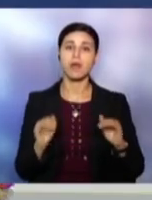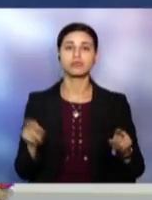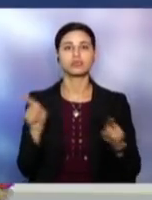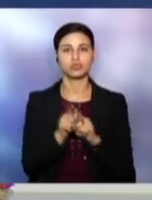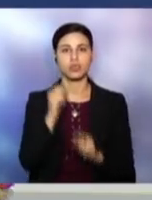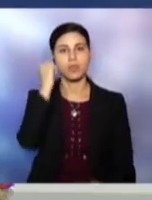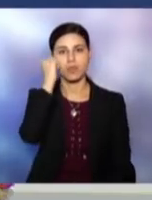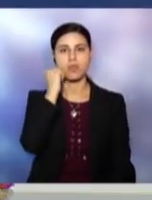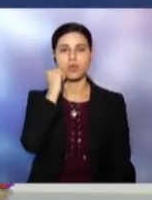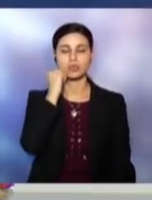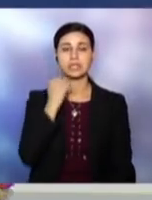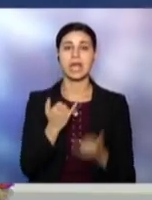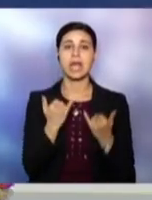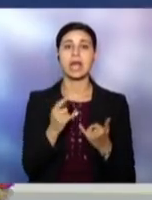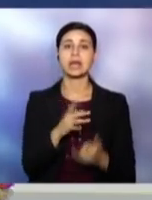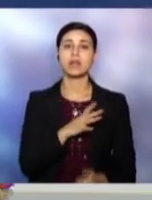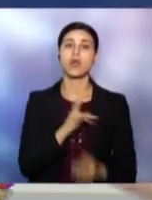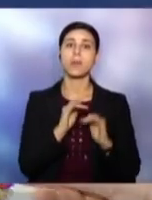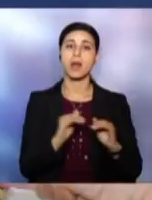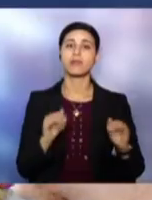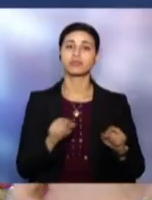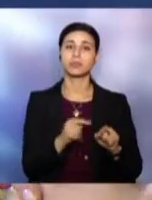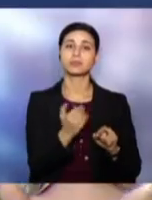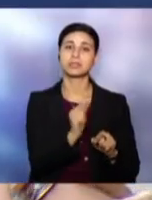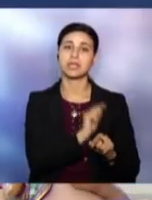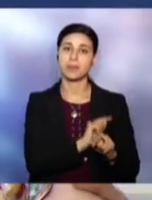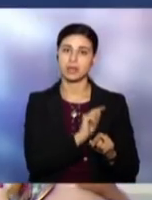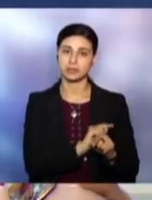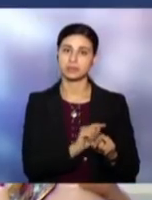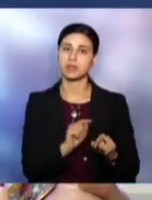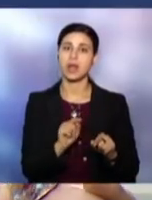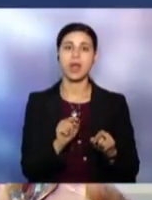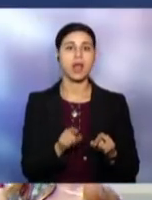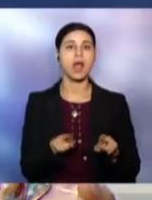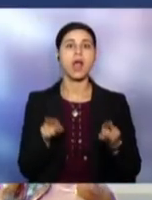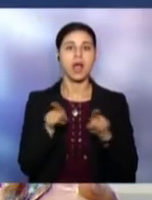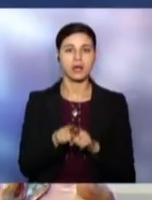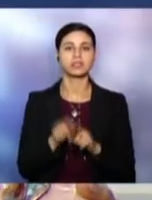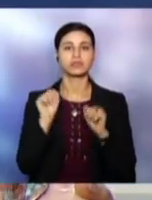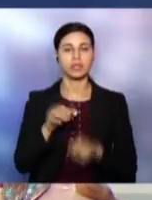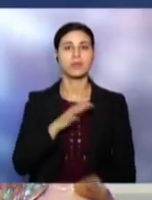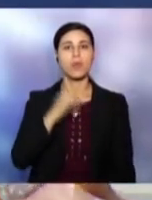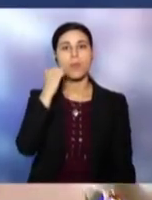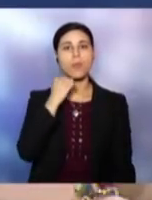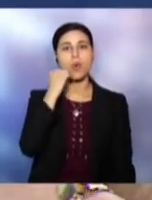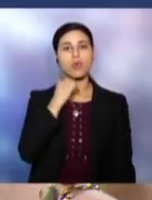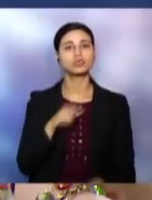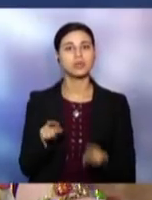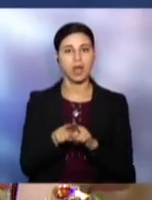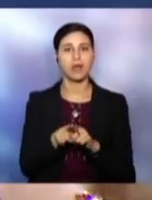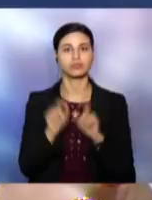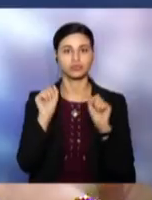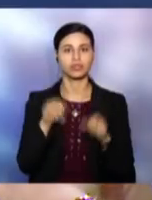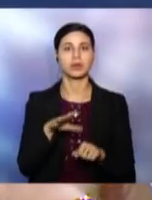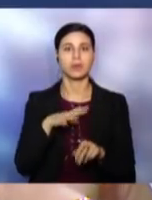ის გართულებები, რომელზედაც ჩვენ საუბრობთ, როგორც ბავშვებშია დამახასიათებელი, სამწუხაროდ ასევე არის ხანდაზმულებში დამახასიათებელი